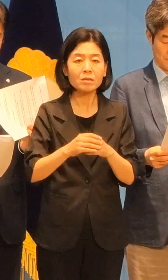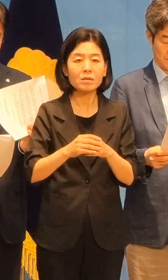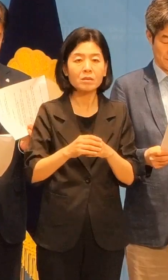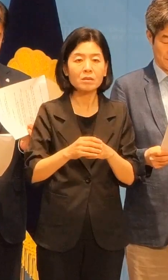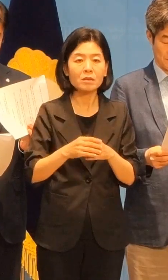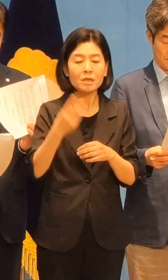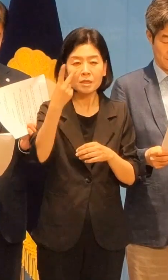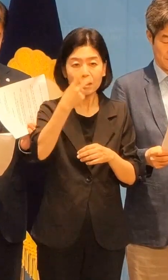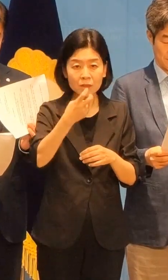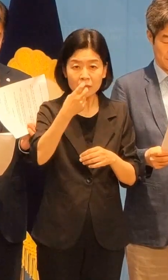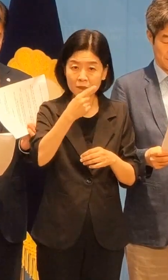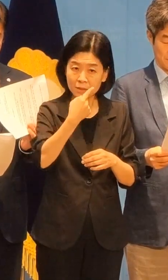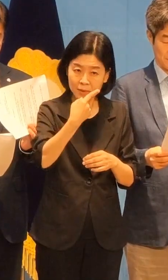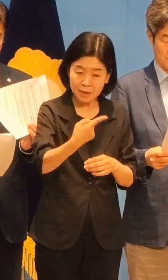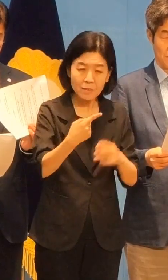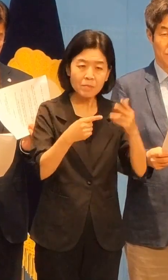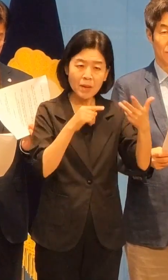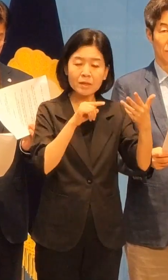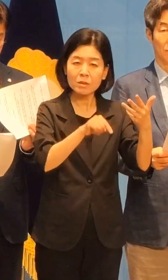8.92%에서 2025년